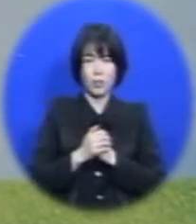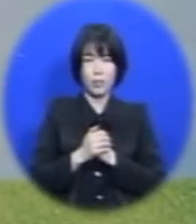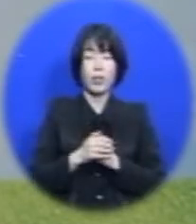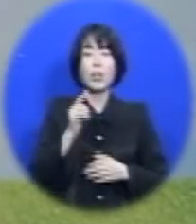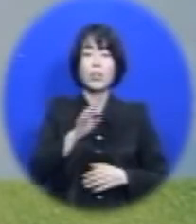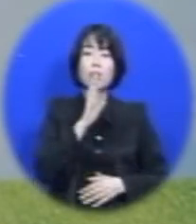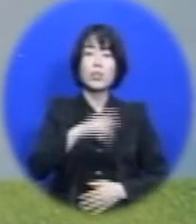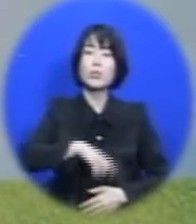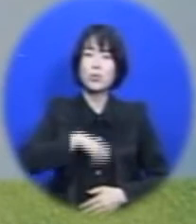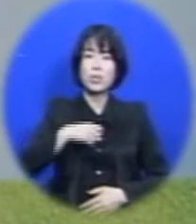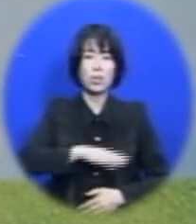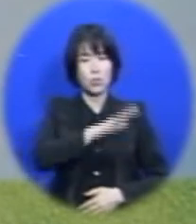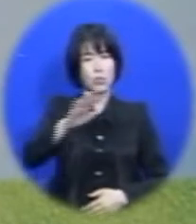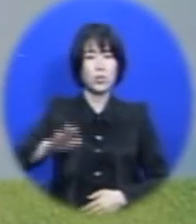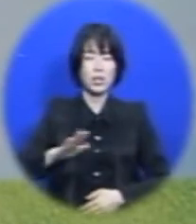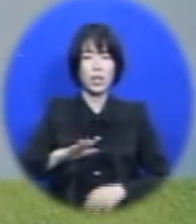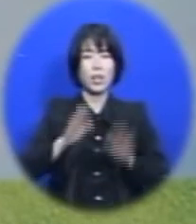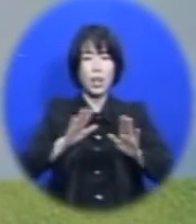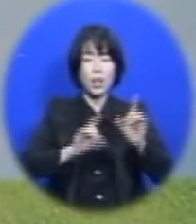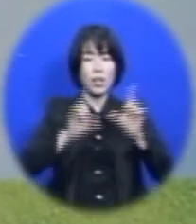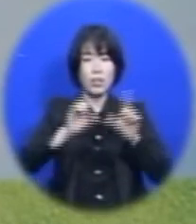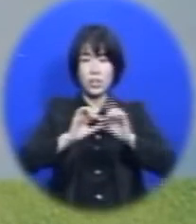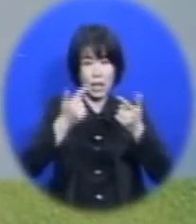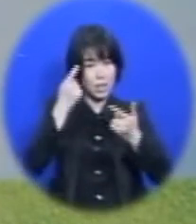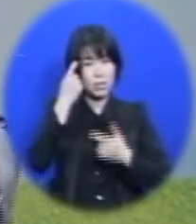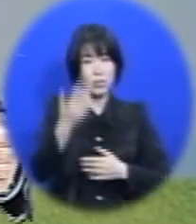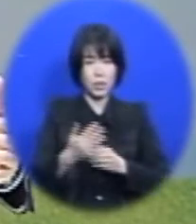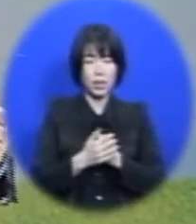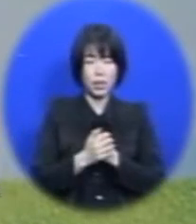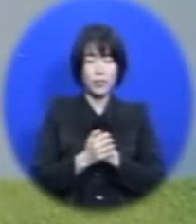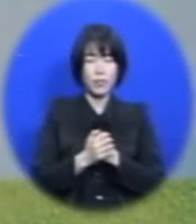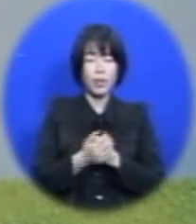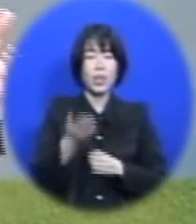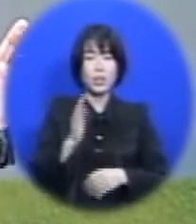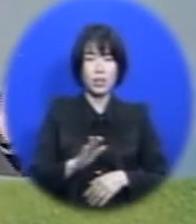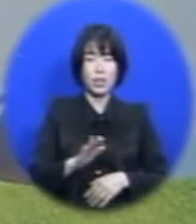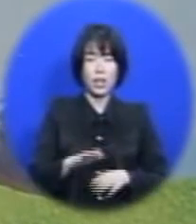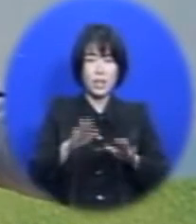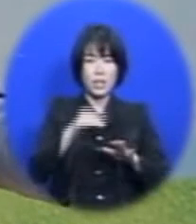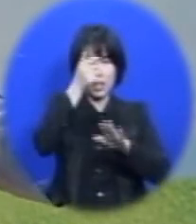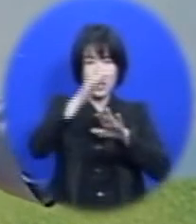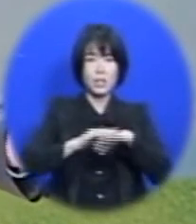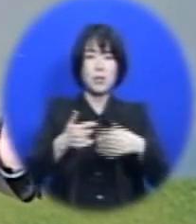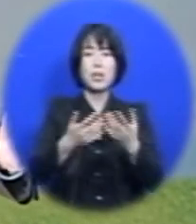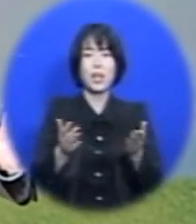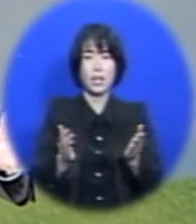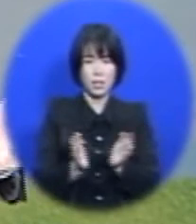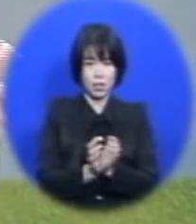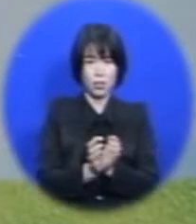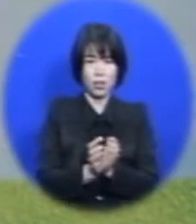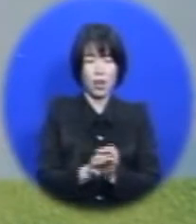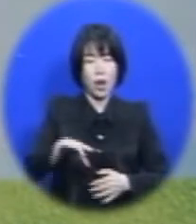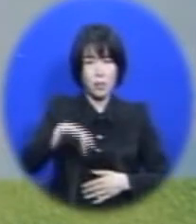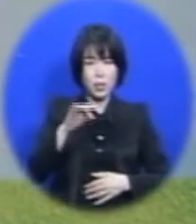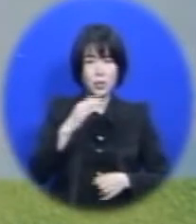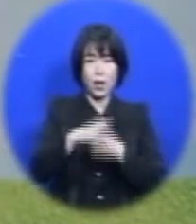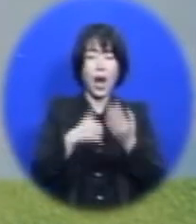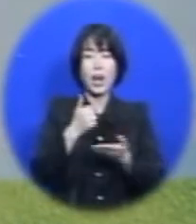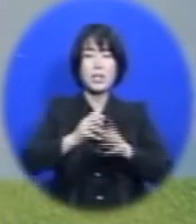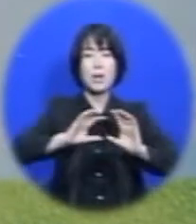그게 솔직히 우리의 현실 아니었어요. 그런데 이 예배당에서 먼저